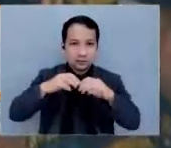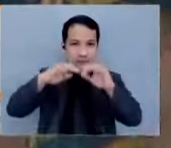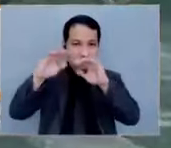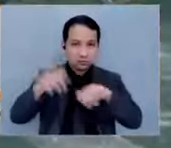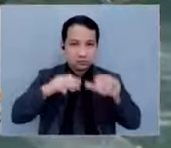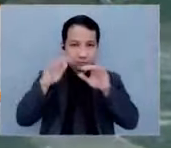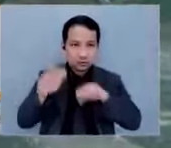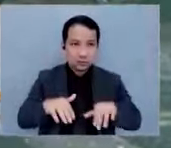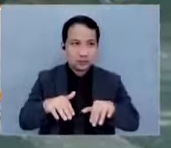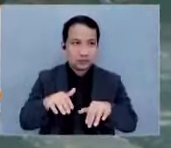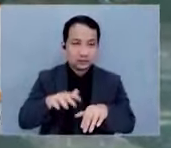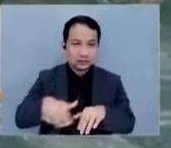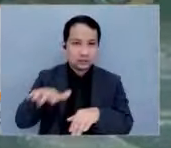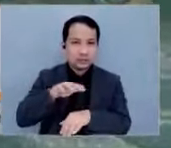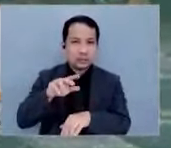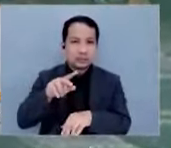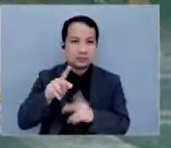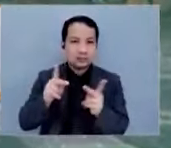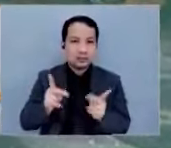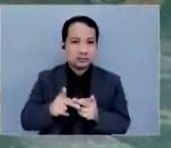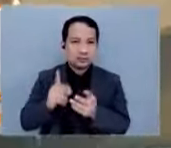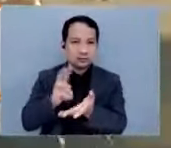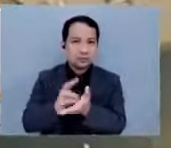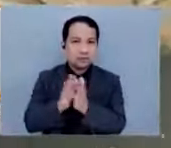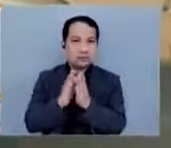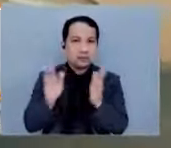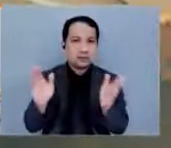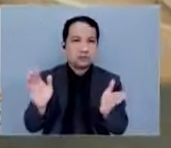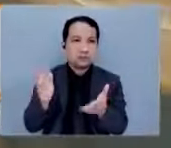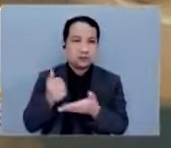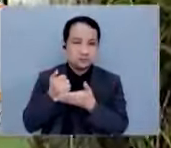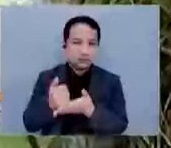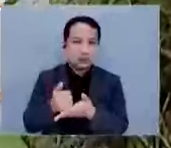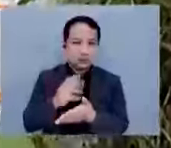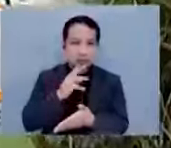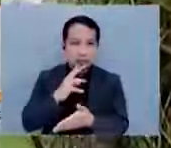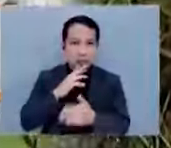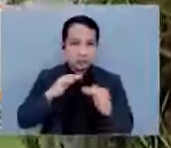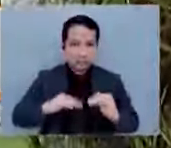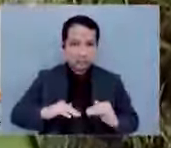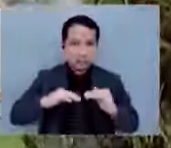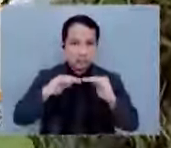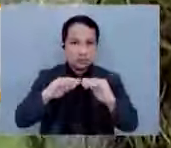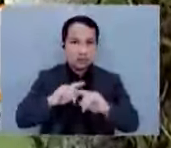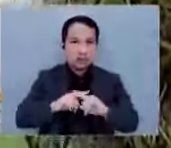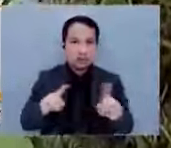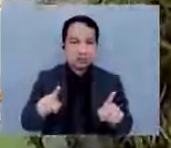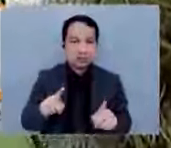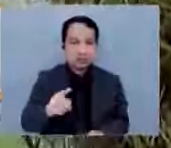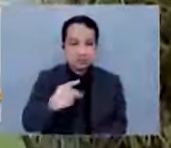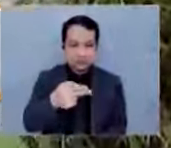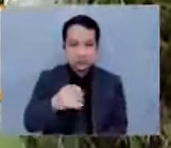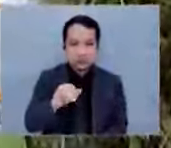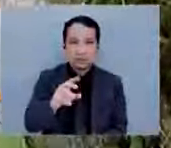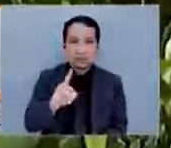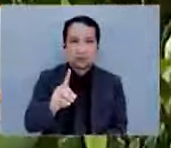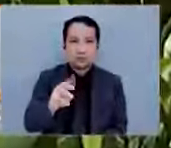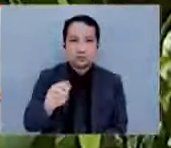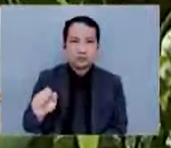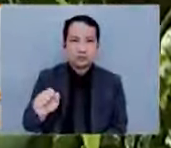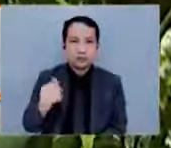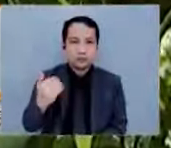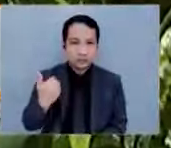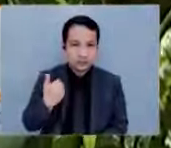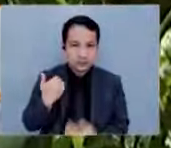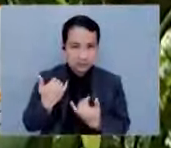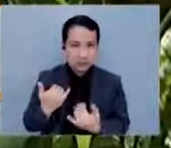sa bansa. Bagay na malaking tulong sa pagpuno ng tubig sa mga dam. Pero giit ng Hydrometeorology Division, sa ngayon, hindi